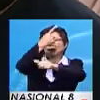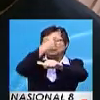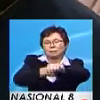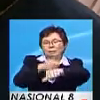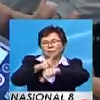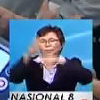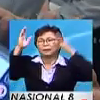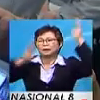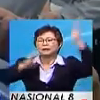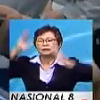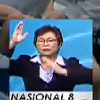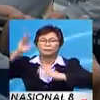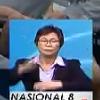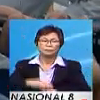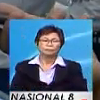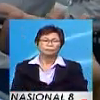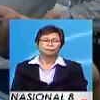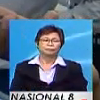negara